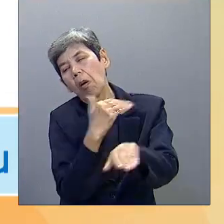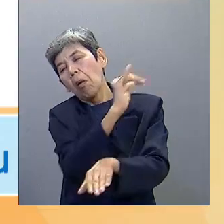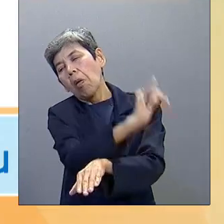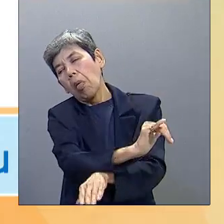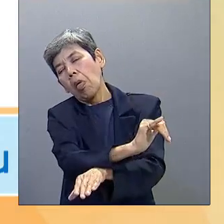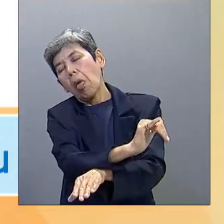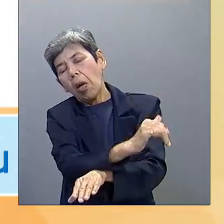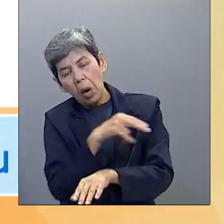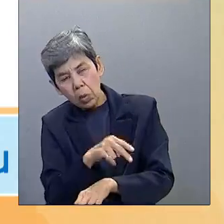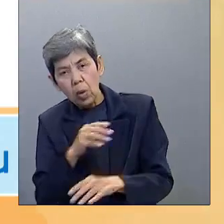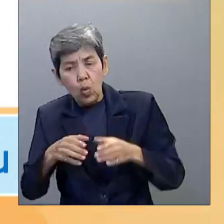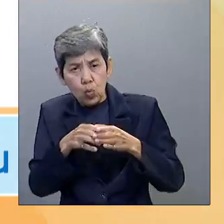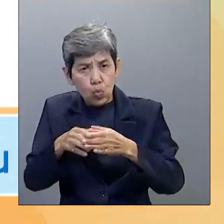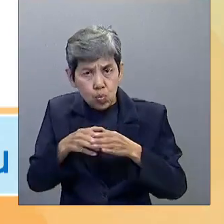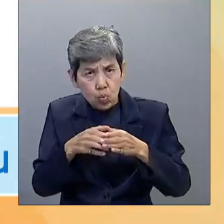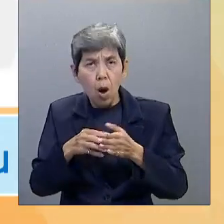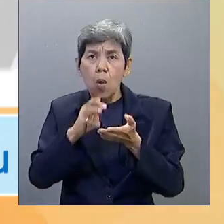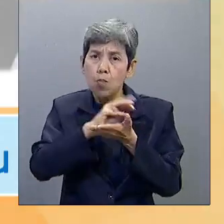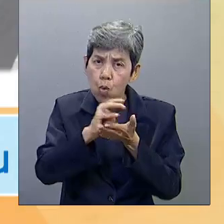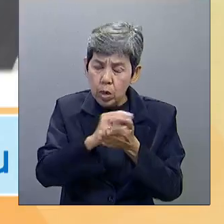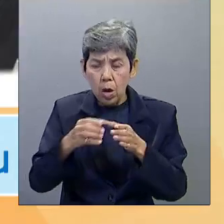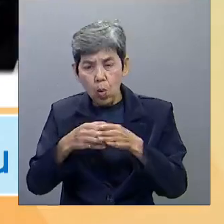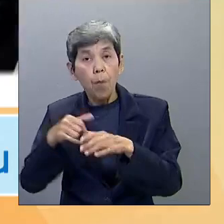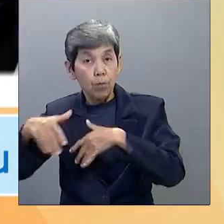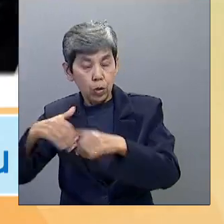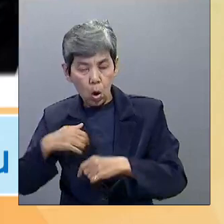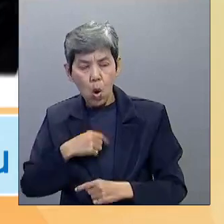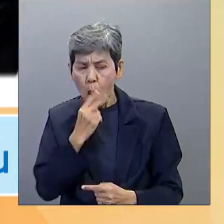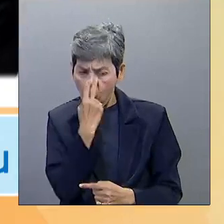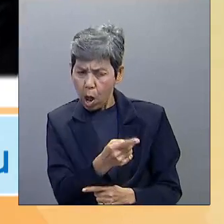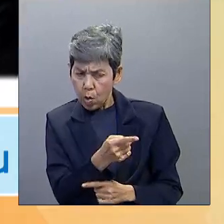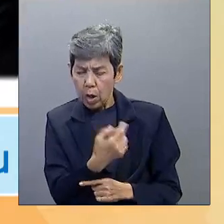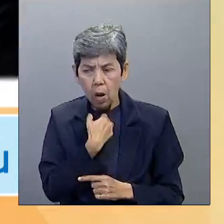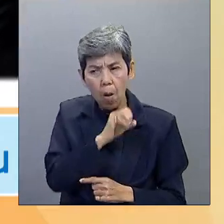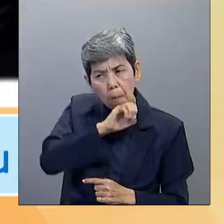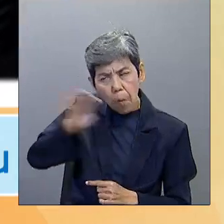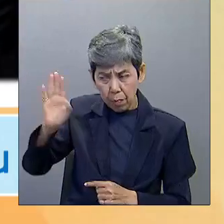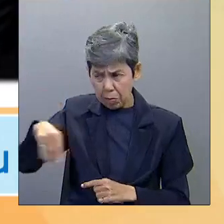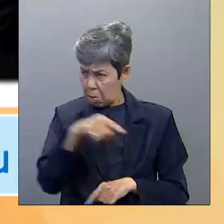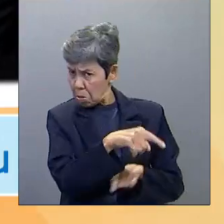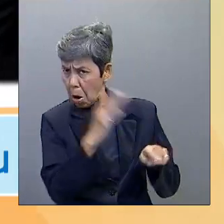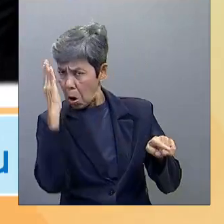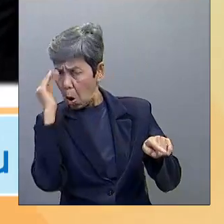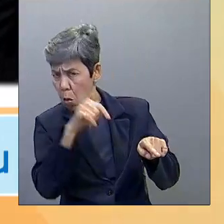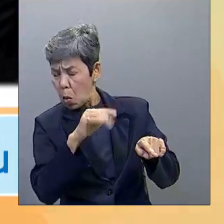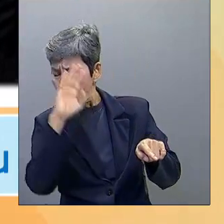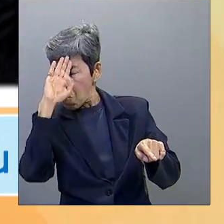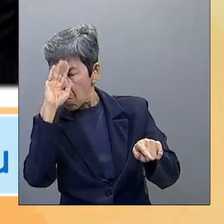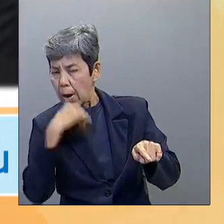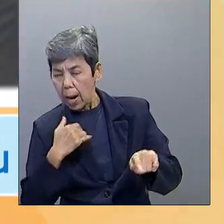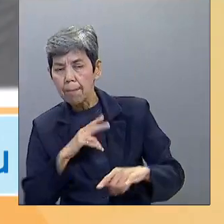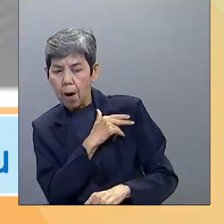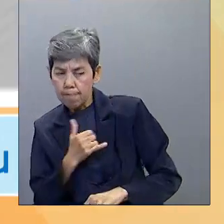ทีมอิสระชนทีมภาคประชาชนที่เขารู้จักเนี่ยครับก็พยายามส่งว่าเอ้ยมีคนนี้ป่วยอยู่เราก็ลง